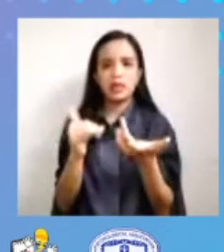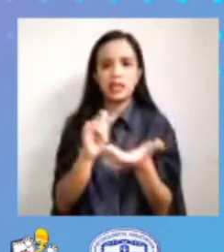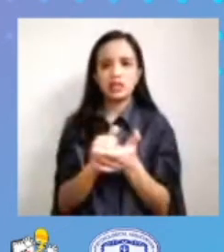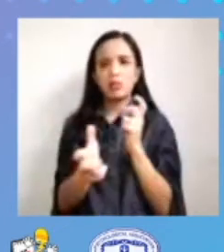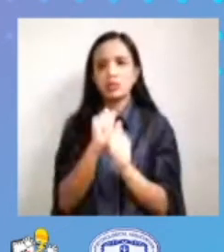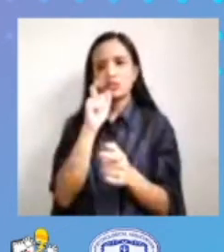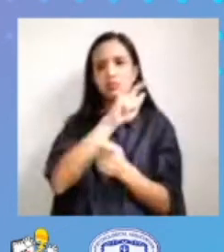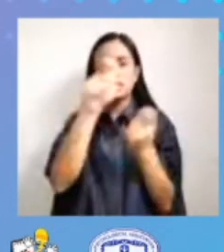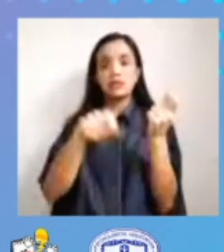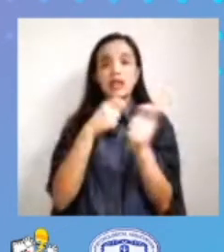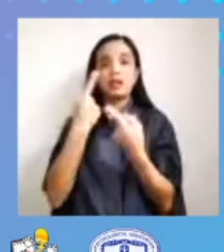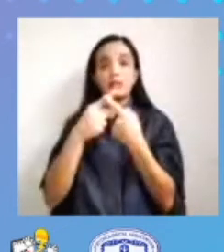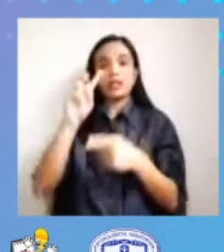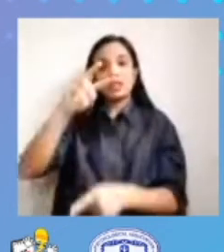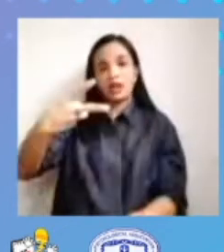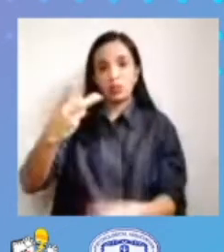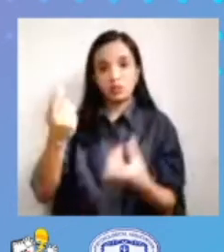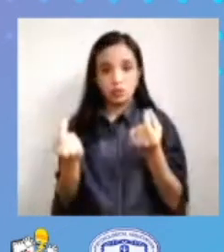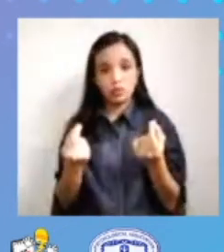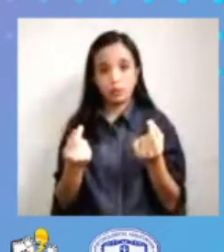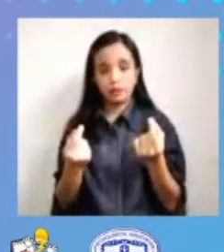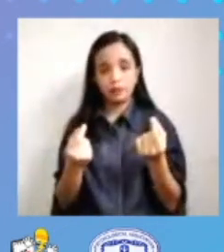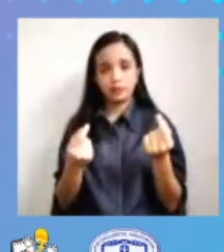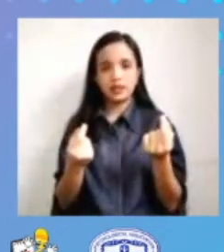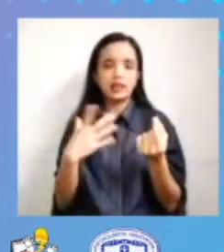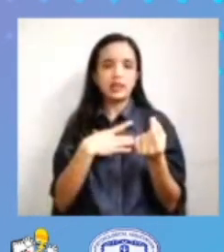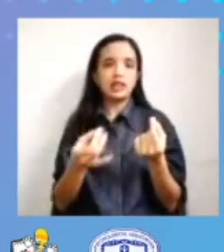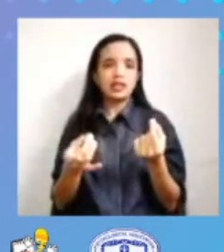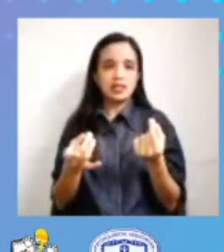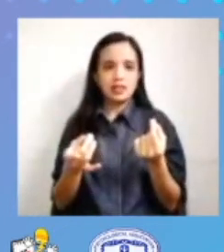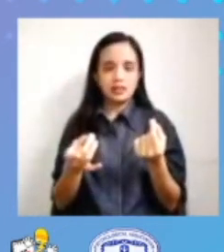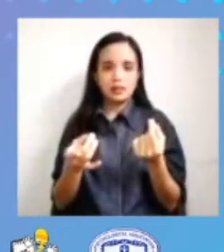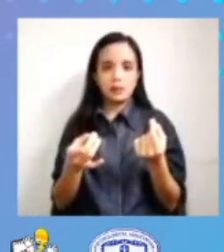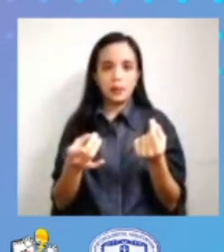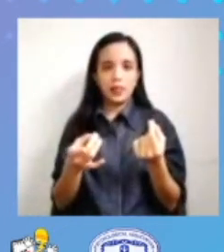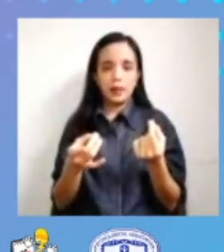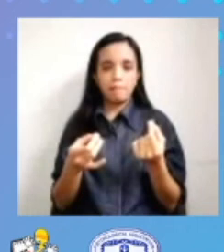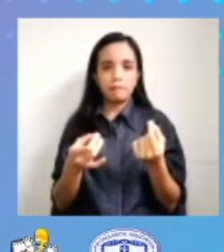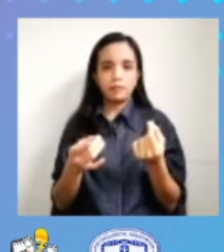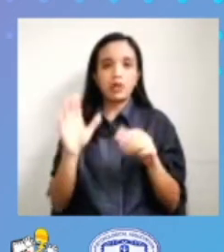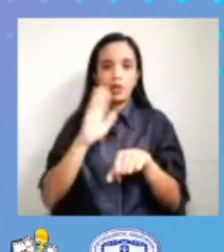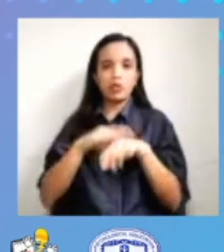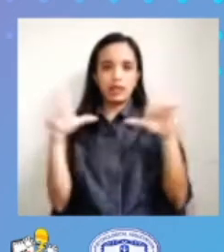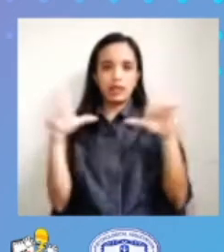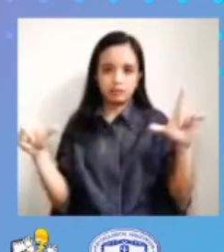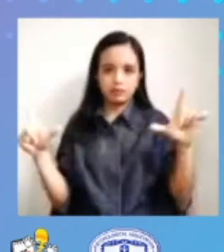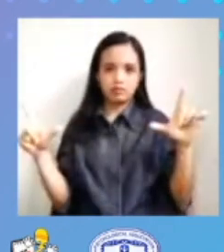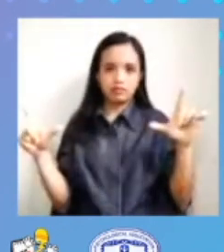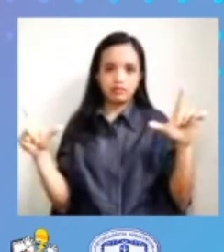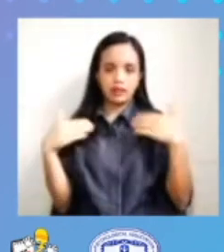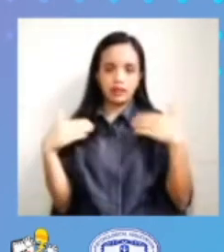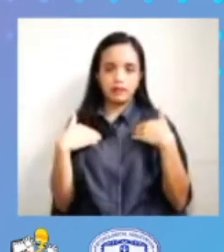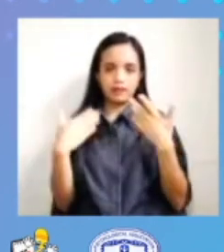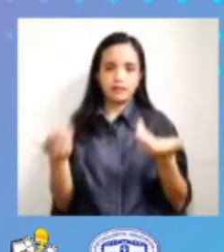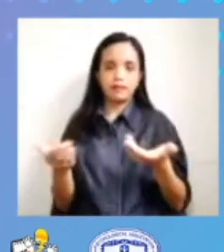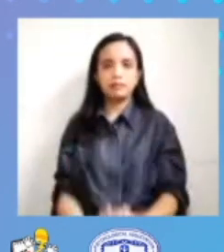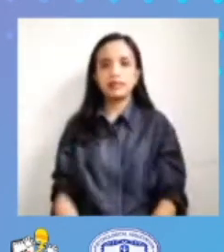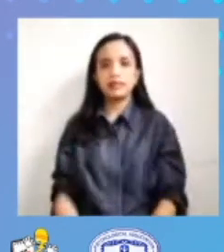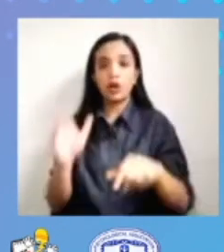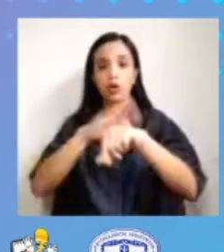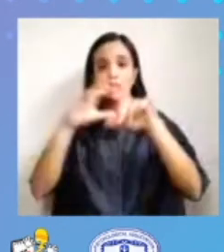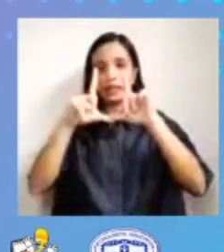lose 5 kilos. Oh my God. Di ba? Di ba? In timetable mo should also be realistic depending